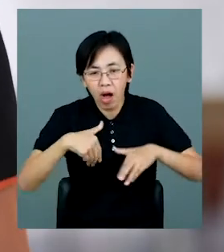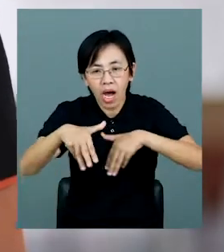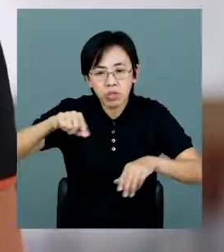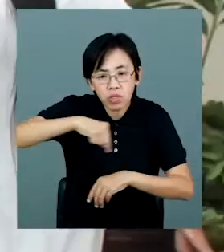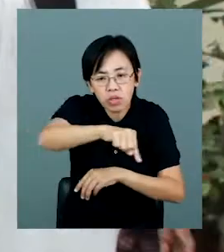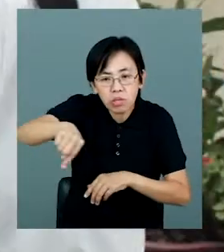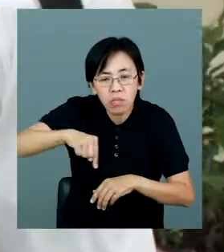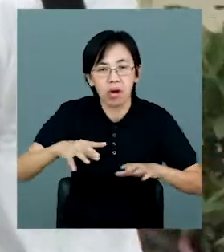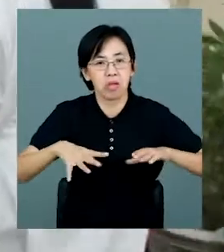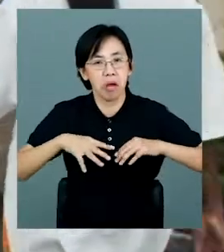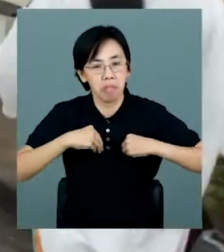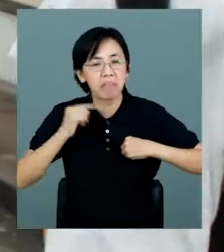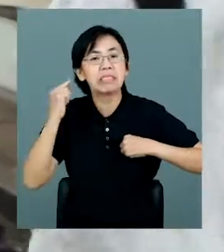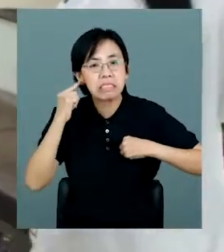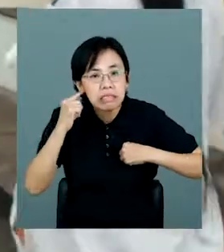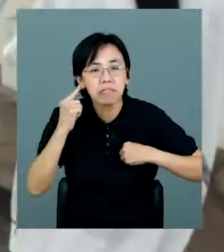ชื่อถือ